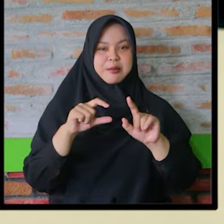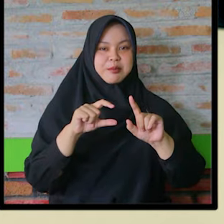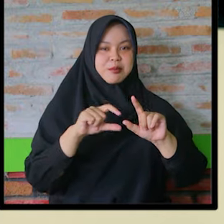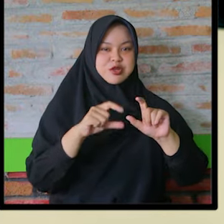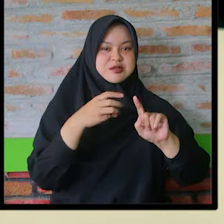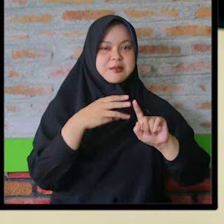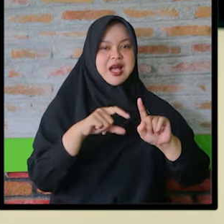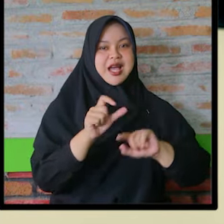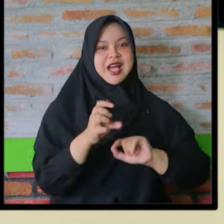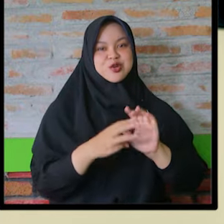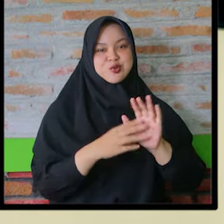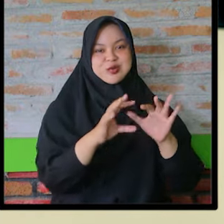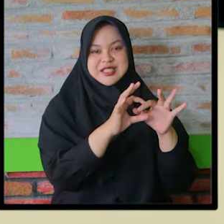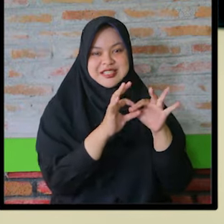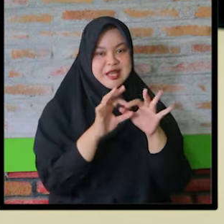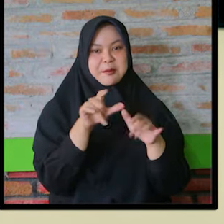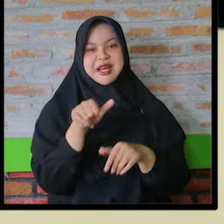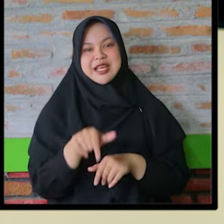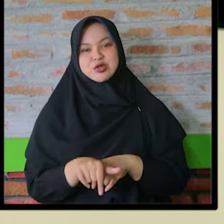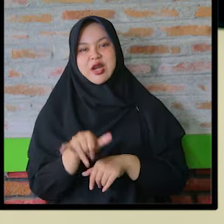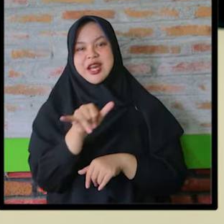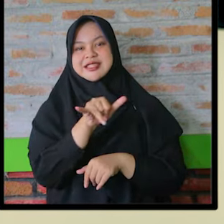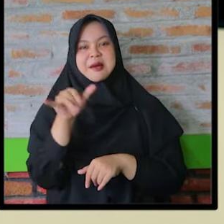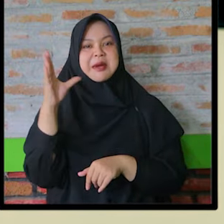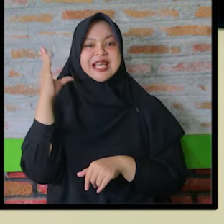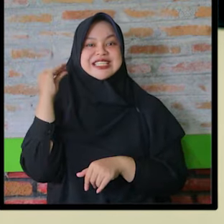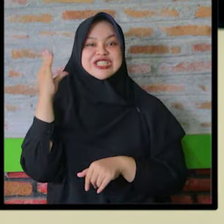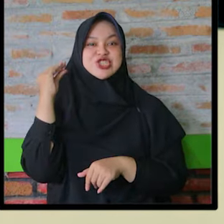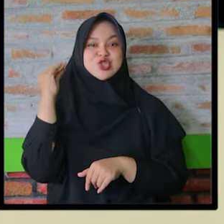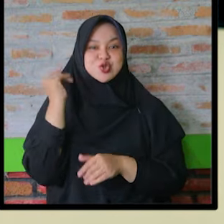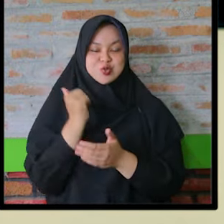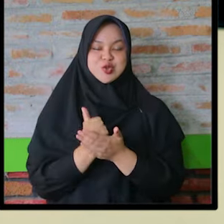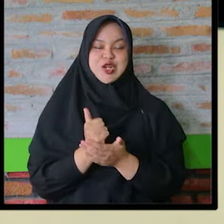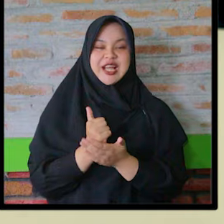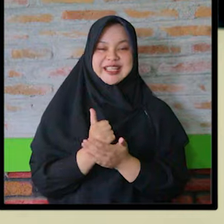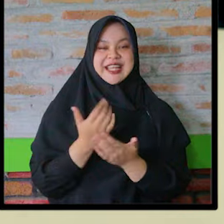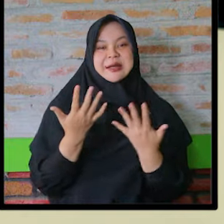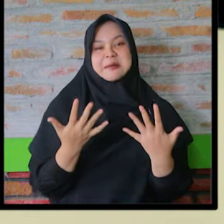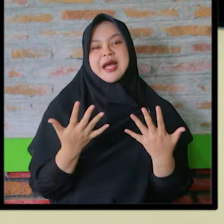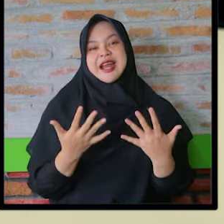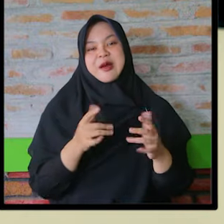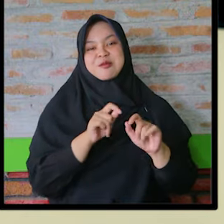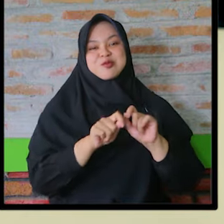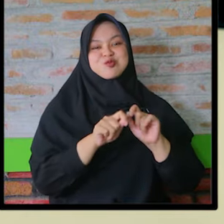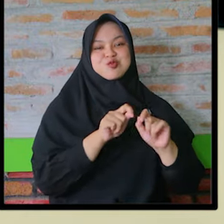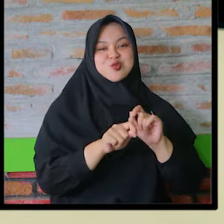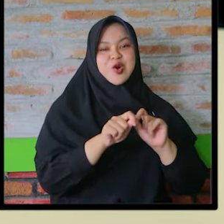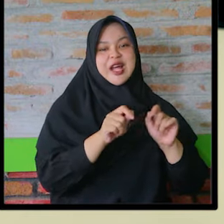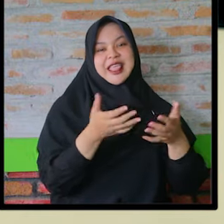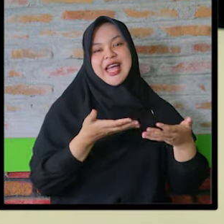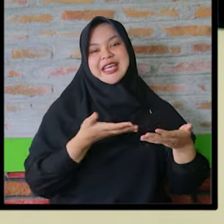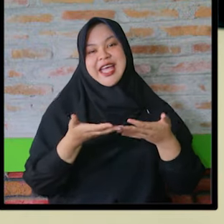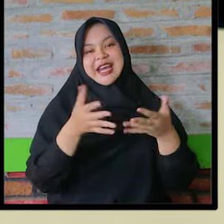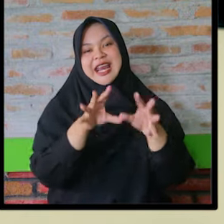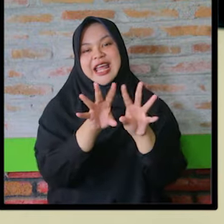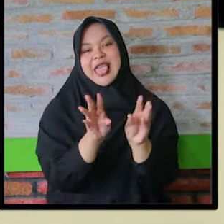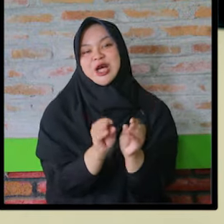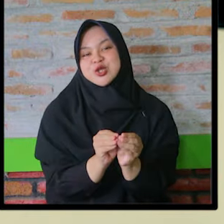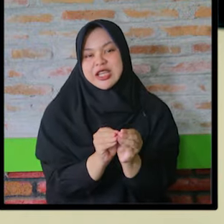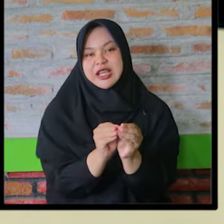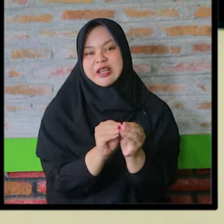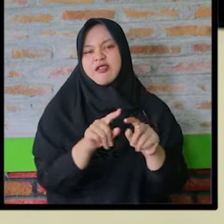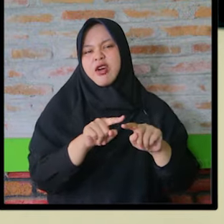ee kebetulan karena ada samaan isu he maka men Bim mikin layanan yang inklus Meskipun tidak